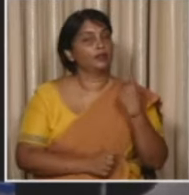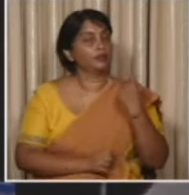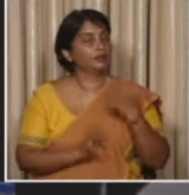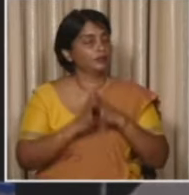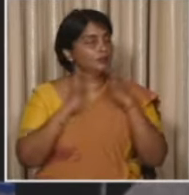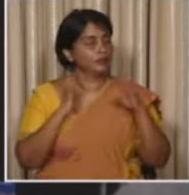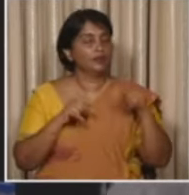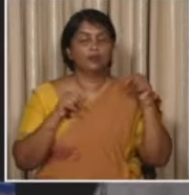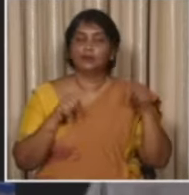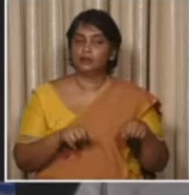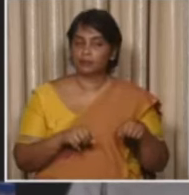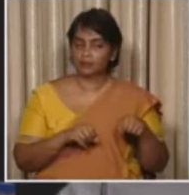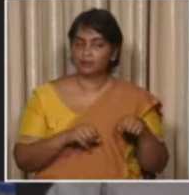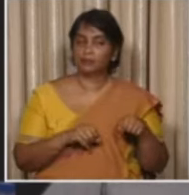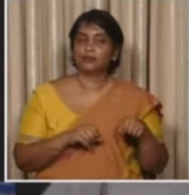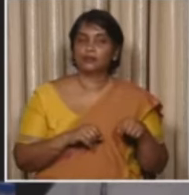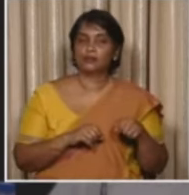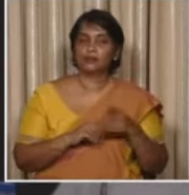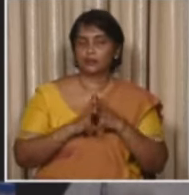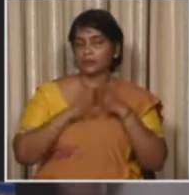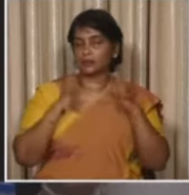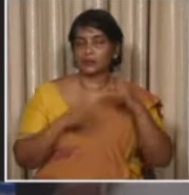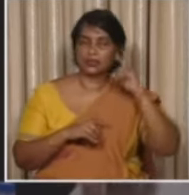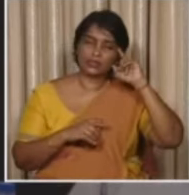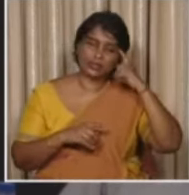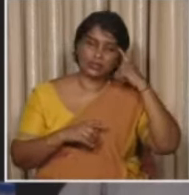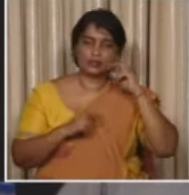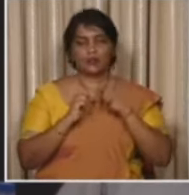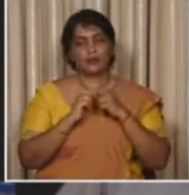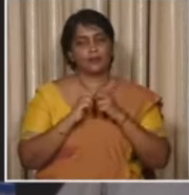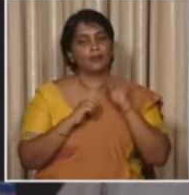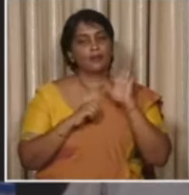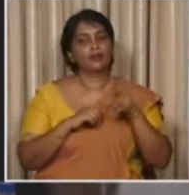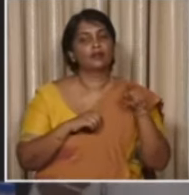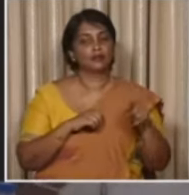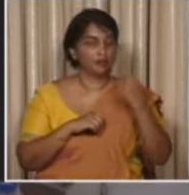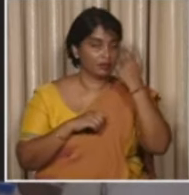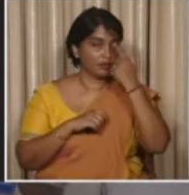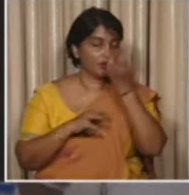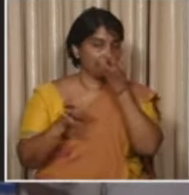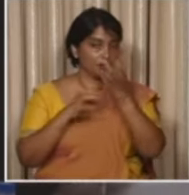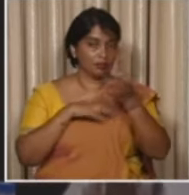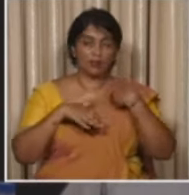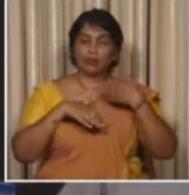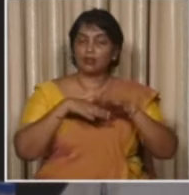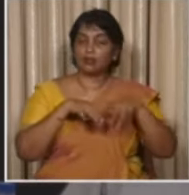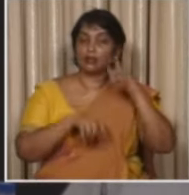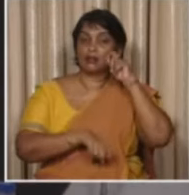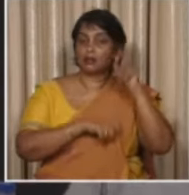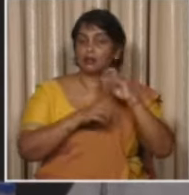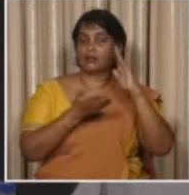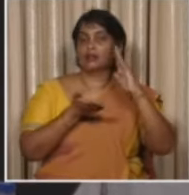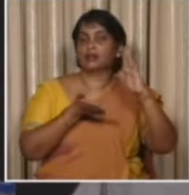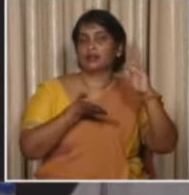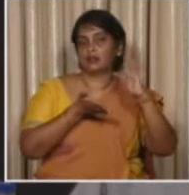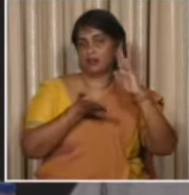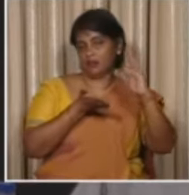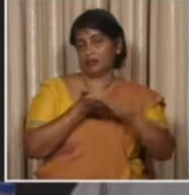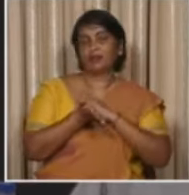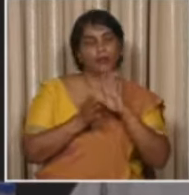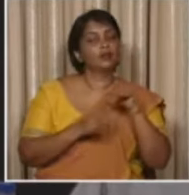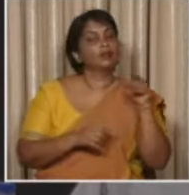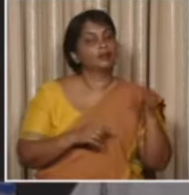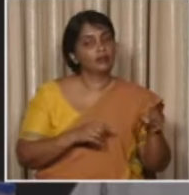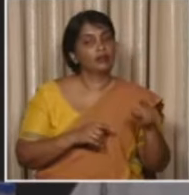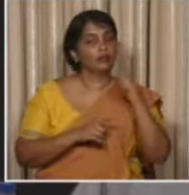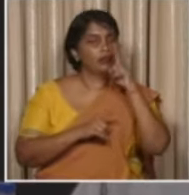අද ඉතාමත් වේදනාවෙන් සිටින්නේ මේ පාස්කු ප්‍රහාරයට ලක්වෙච්ච ජනතාවට සාධාරණත්වයක් ඉෂ්ට වෙනකම්. එහිදී